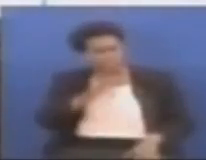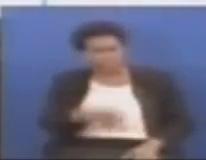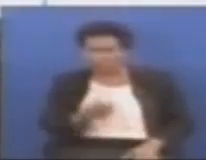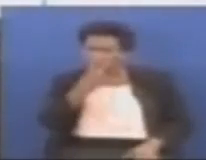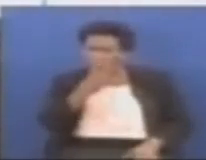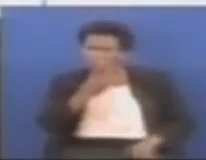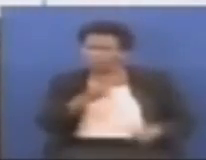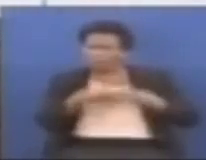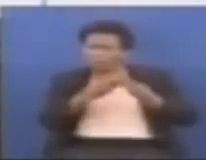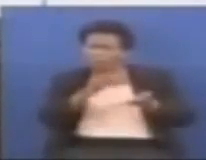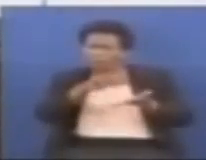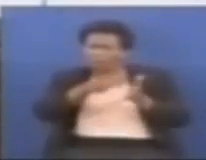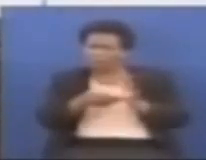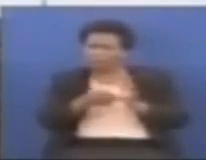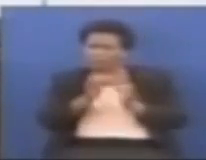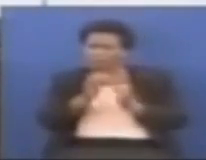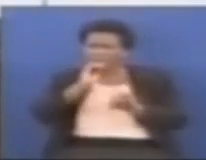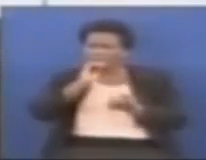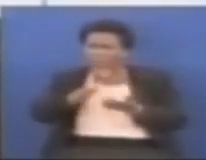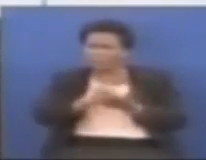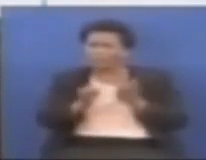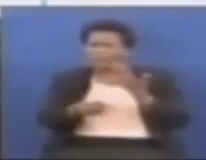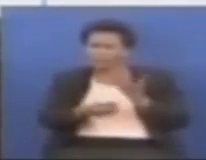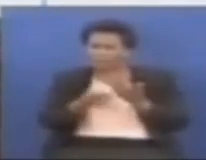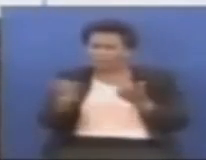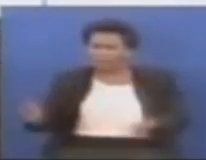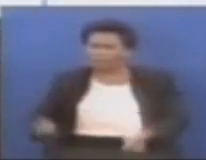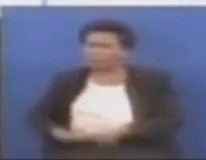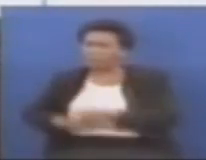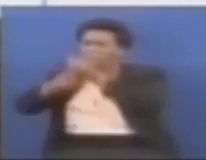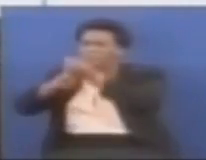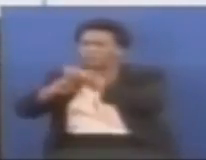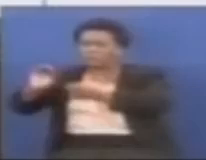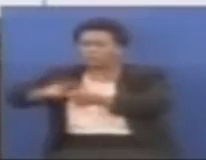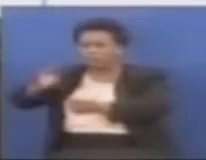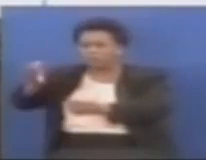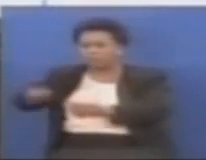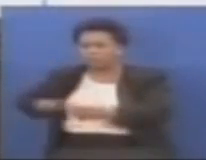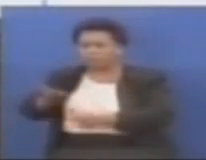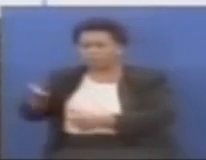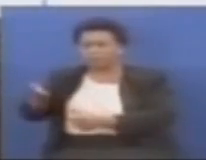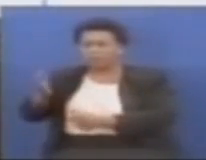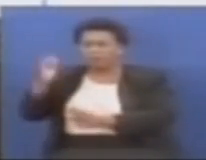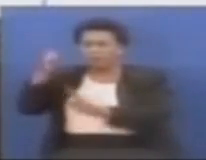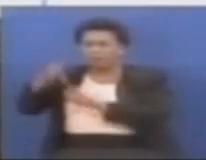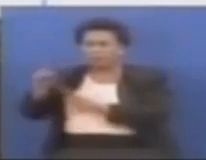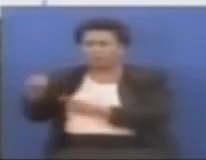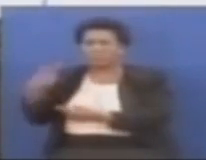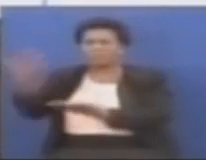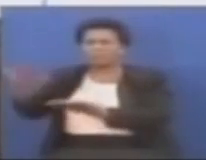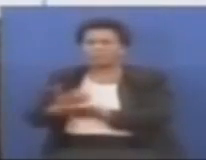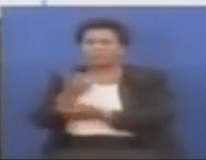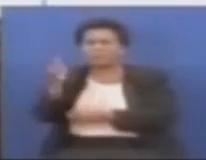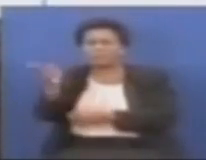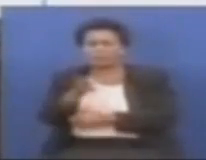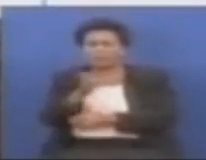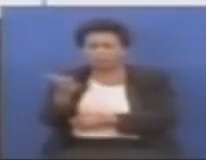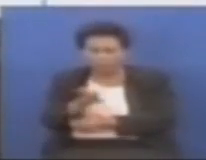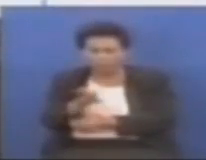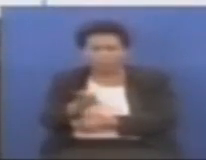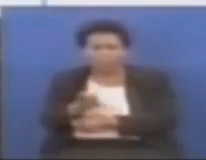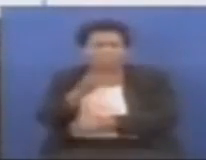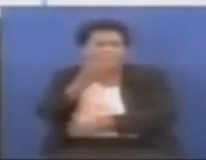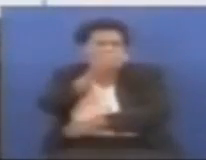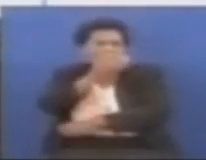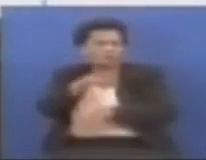na sheria hizi. Inapofika wakati wa mirathi, mama anakosa kupata haki iliyokuwa sahihi. Na